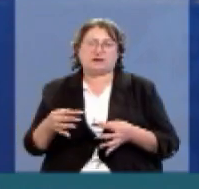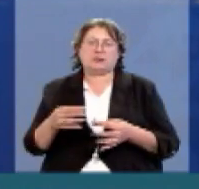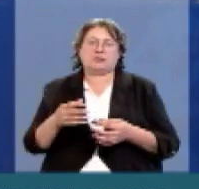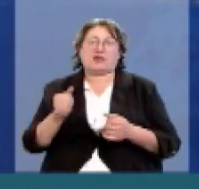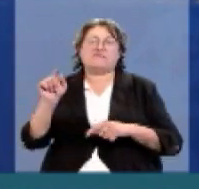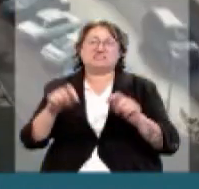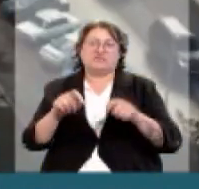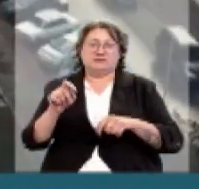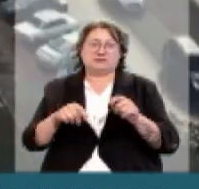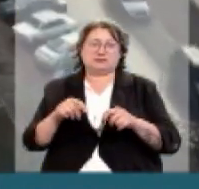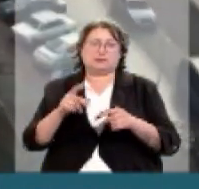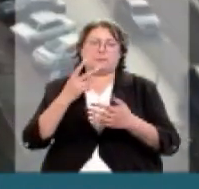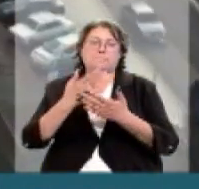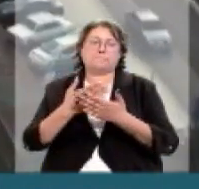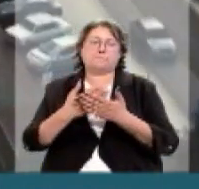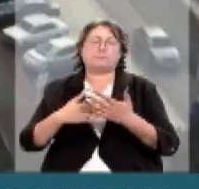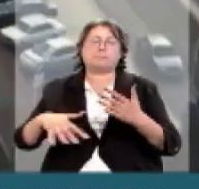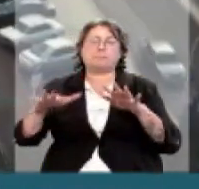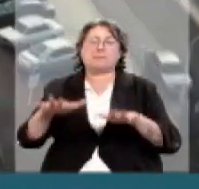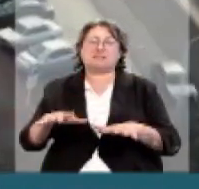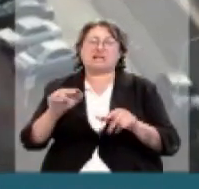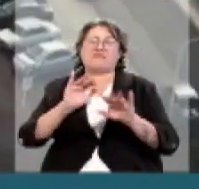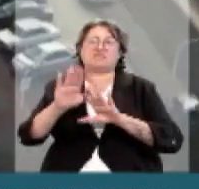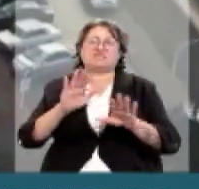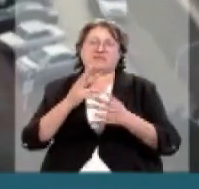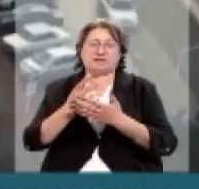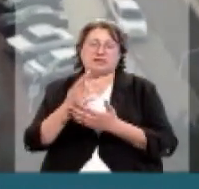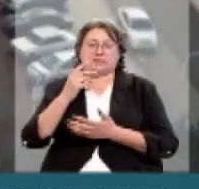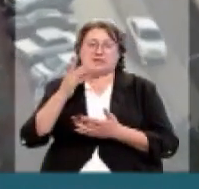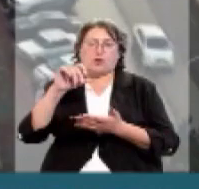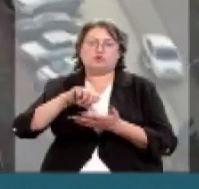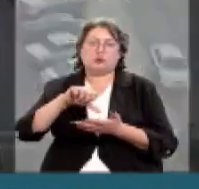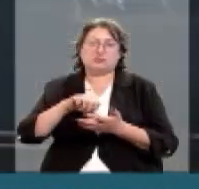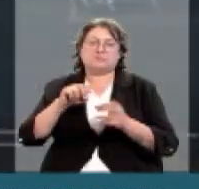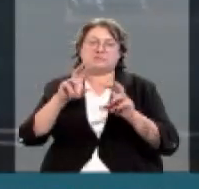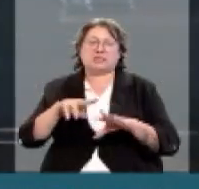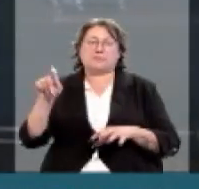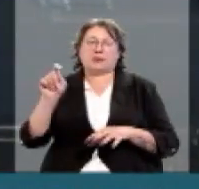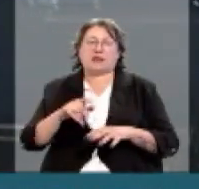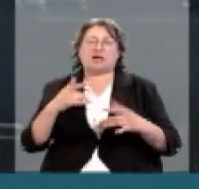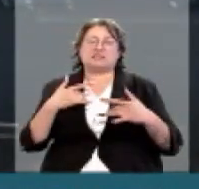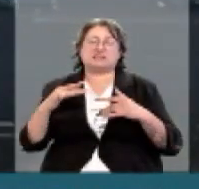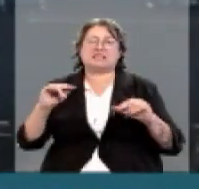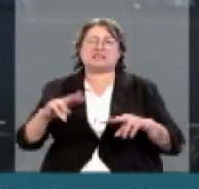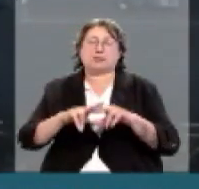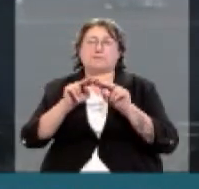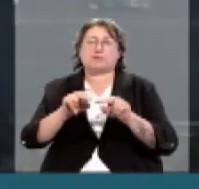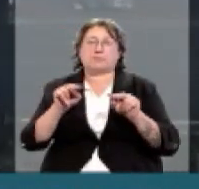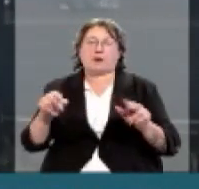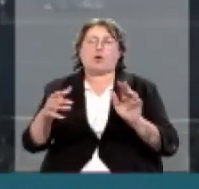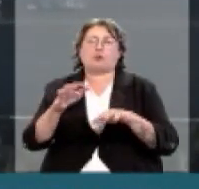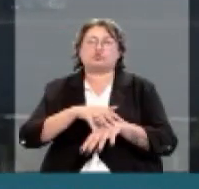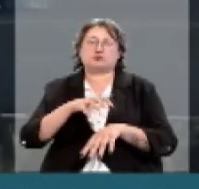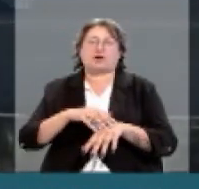қостанайлықтарды құттықтаймыз. Фестивальге қатысу үшін Астана, Петропавл, Көкшетау, Орал, Алматы қалаларынан суретшілер арнайы келген.